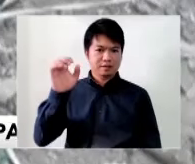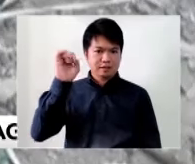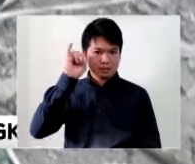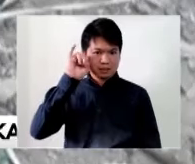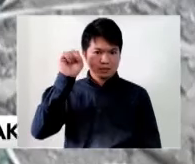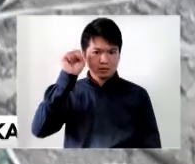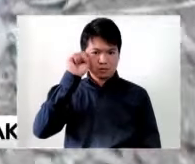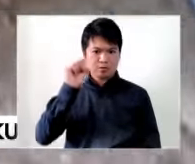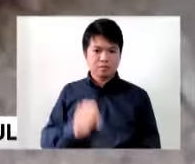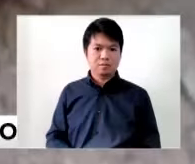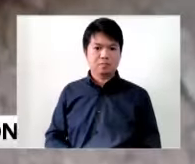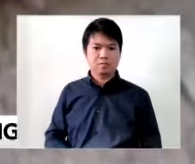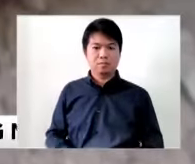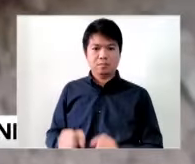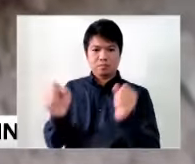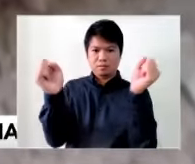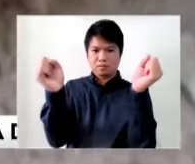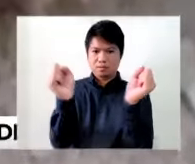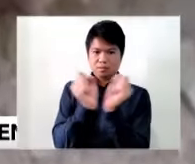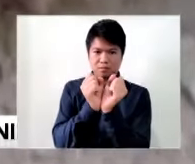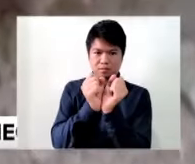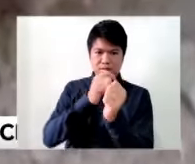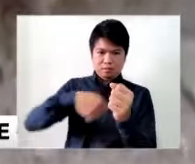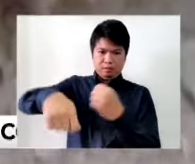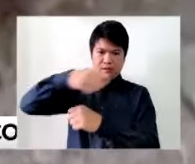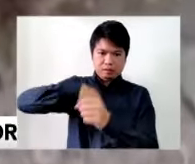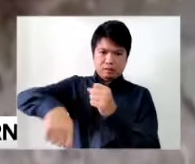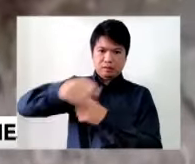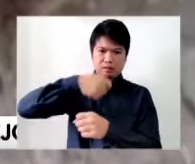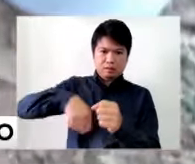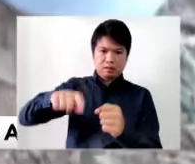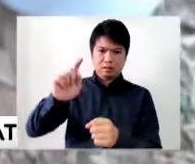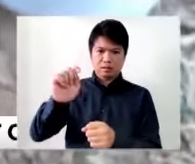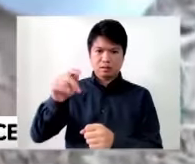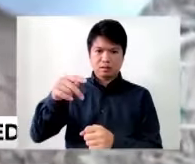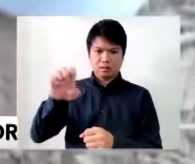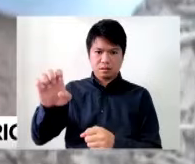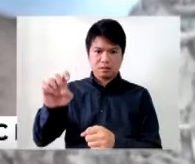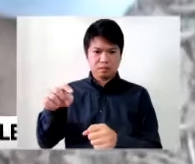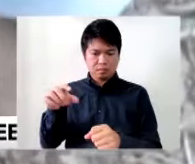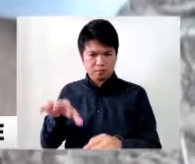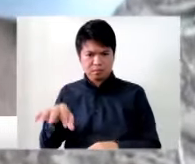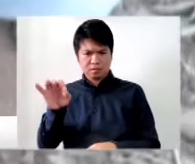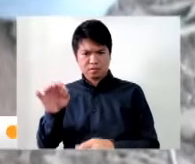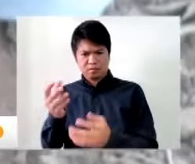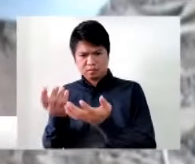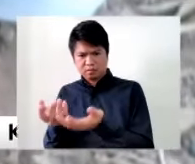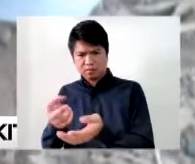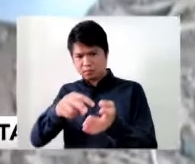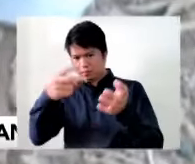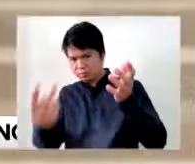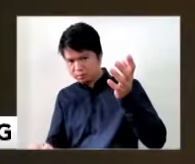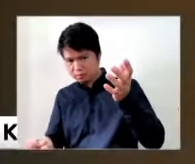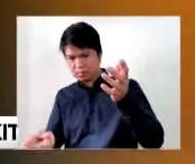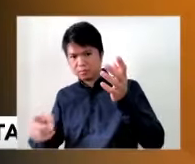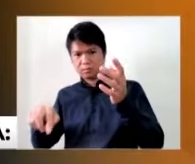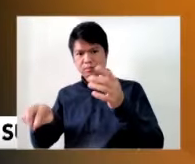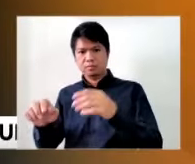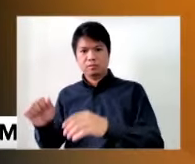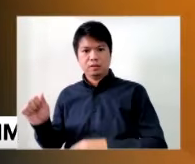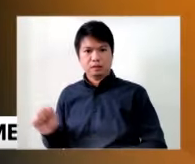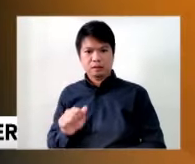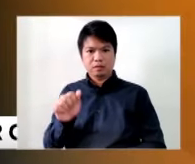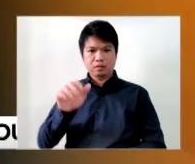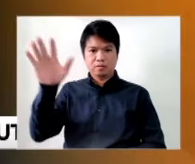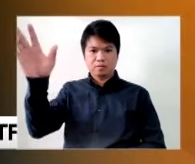Nakagapos ng masking tape ang kamay ng lalaking ito nang matagpuan ng ilang residente sa isang bangin sa barangay Inarawan sa Antipolo, Rizal. Ang